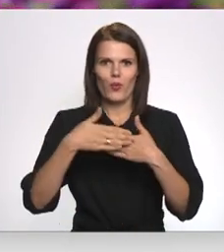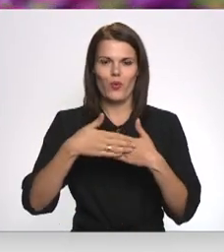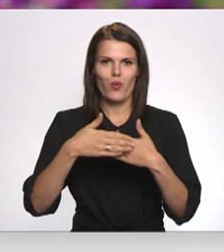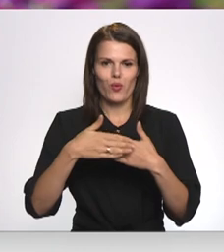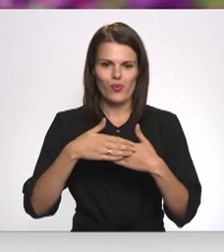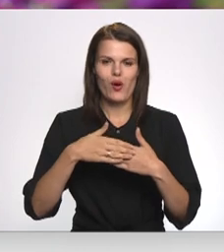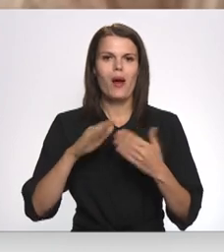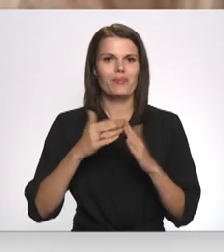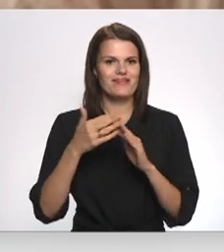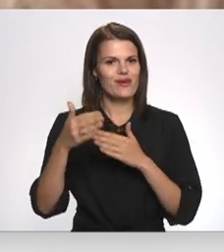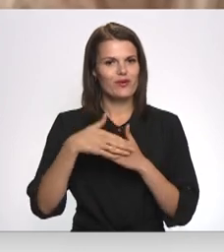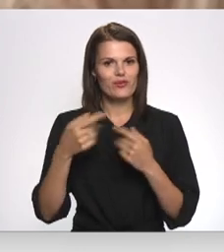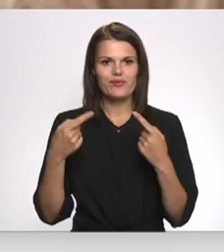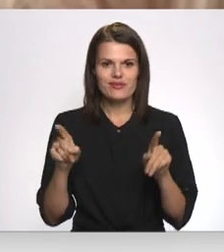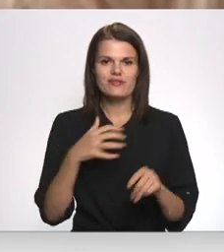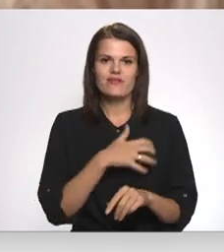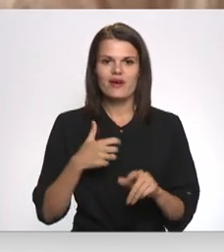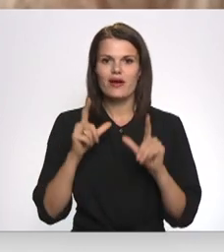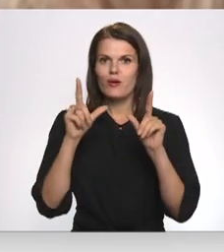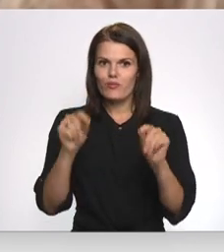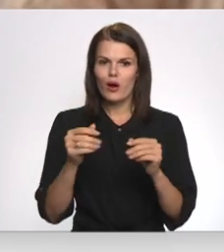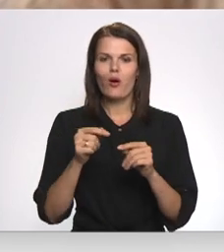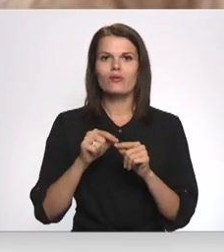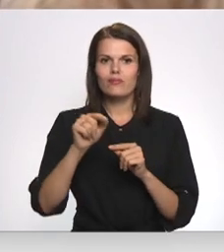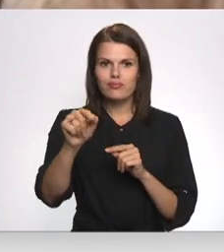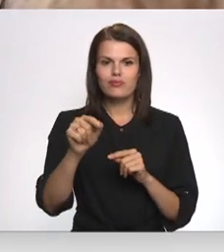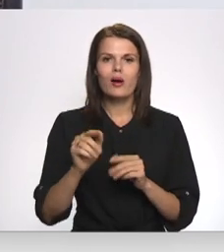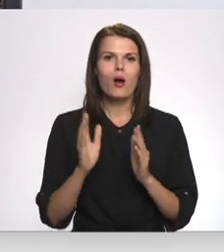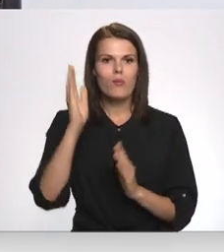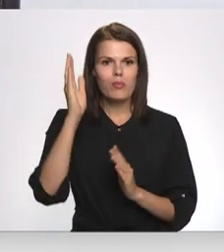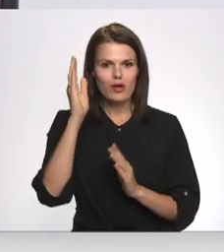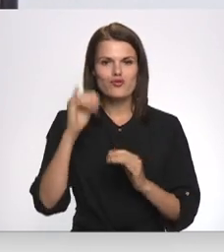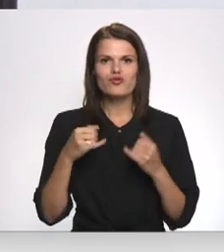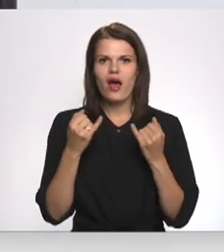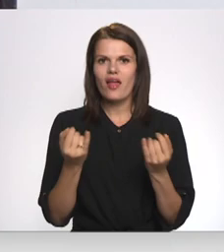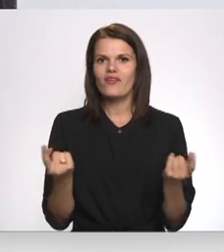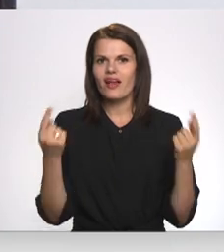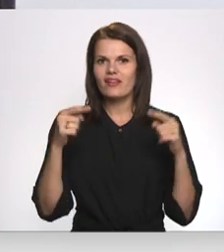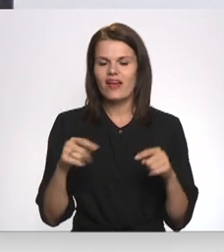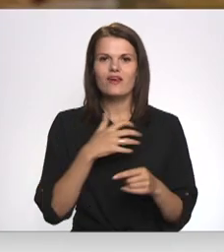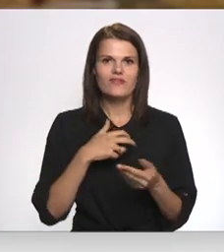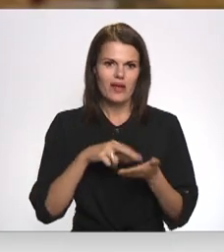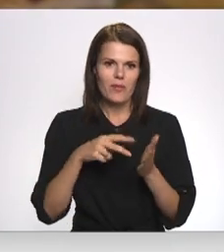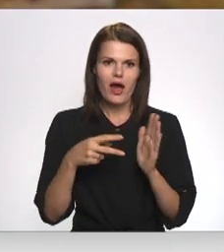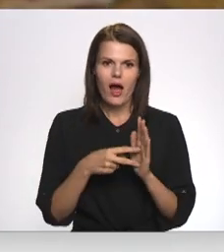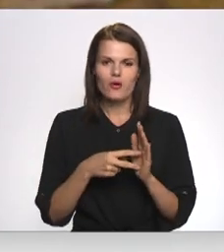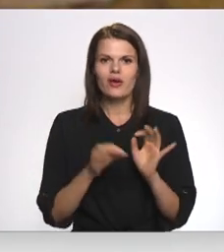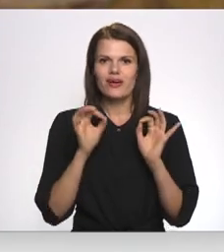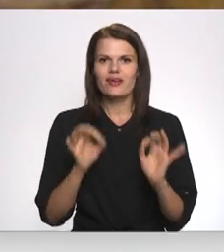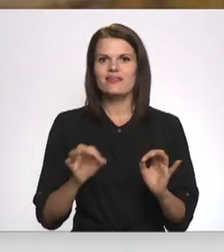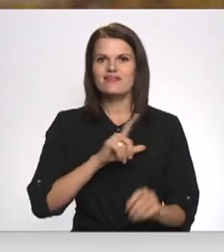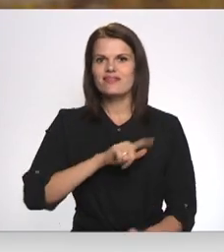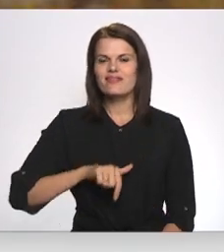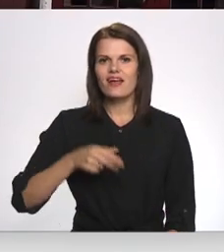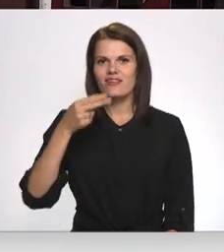katra stūra, bet līdz tam jāmēro vairāki kilometri, balsošanai atvēlētais laiks jāieplāno. Īstās Latvijas